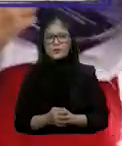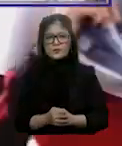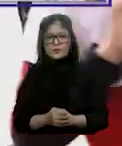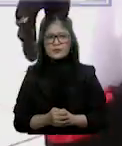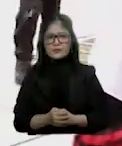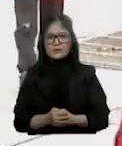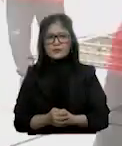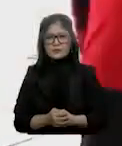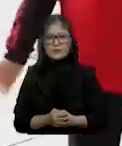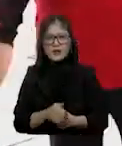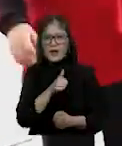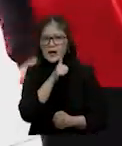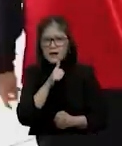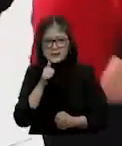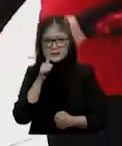Anies.